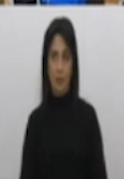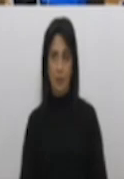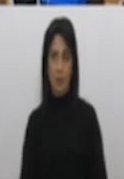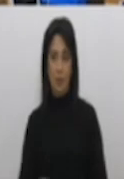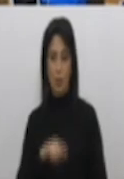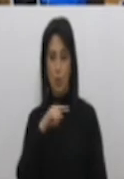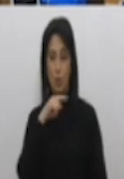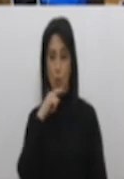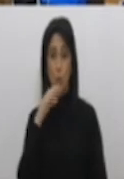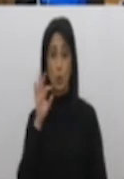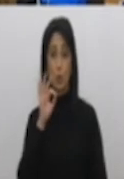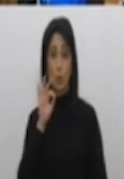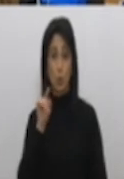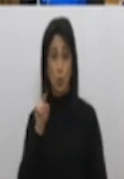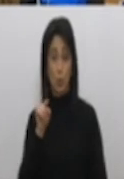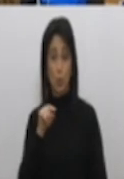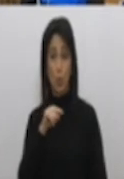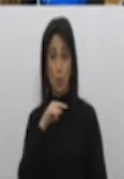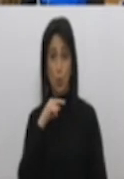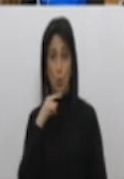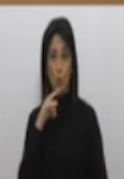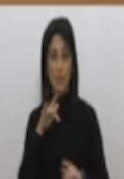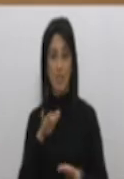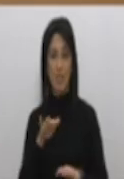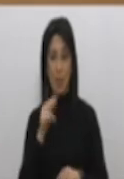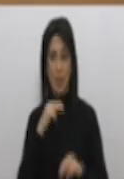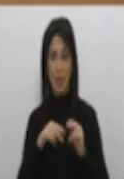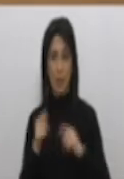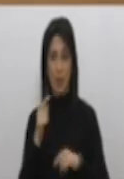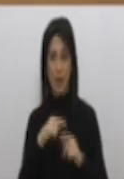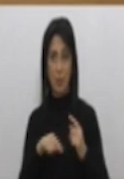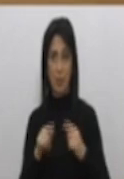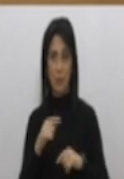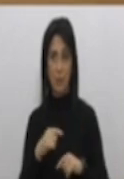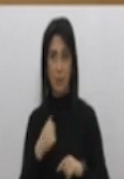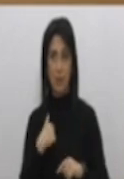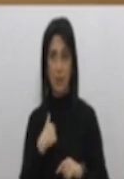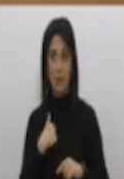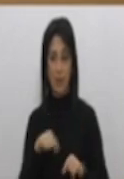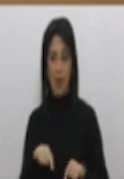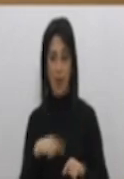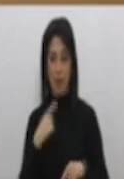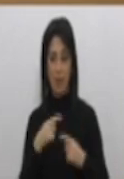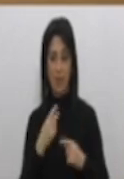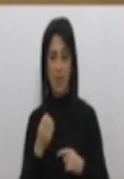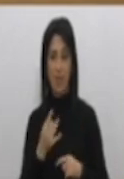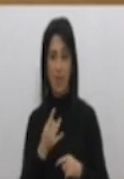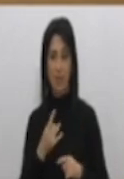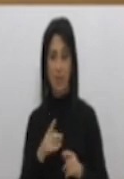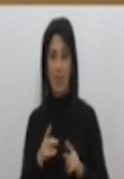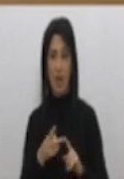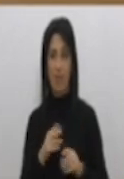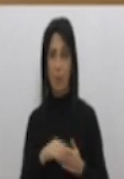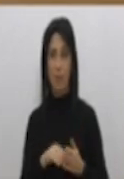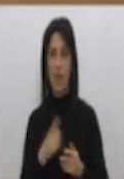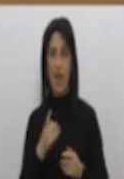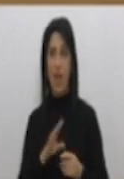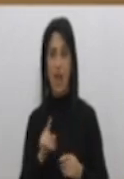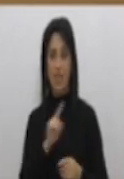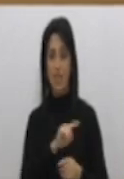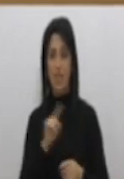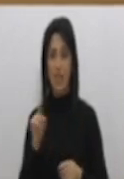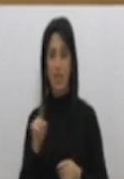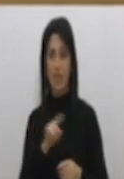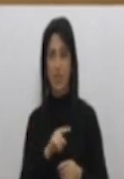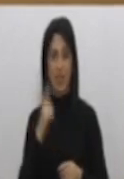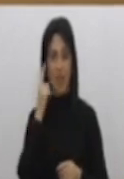Rusobaze chamovarda saubari da rusuli sakmis dabralebaze. Me ak mitkhvams da kidev ertkhel gavimeoreb, ro arts erti tkvengani